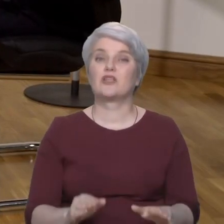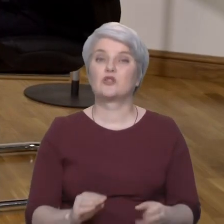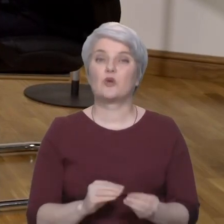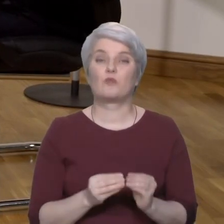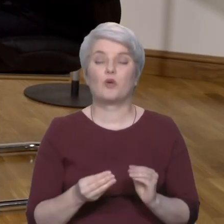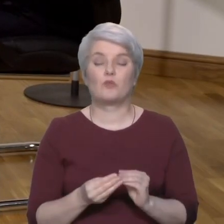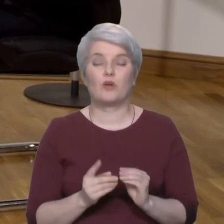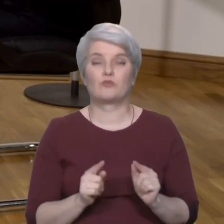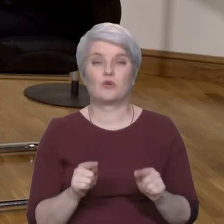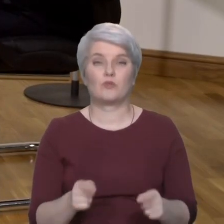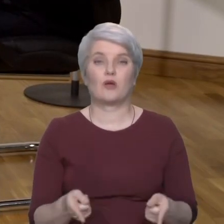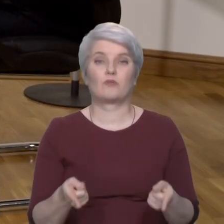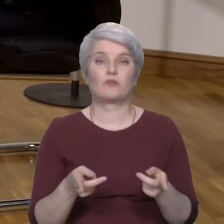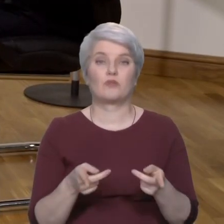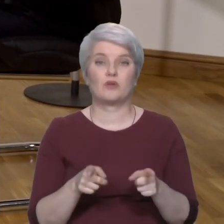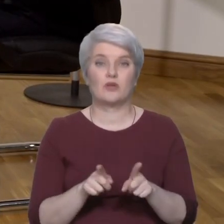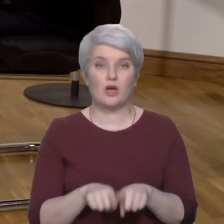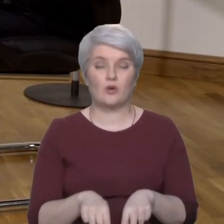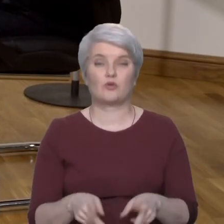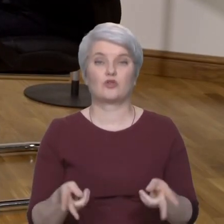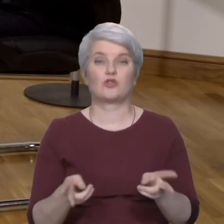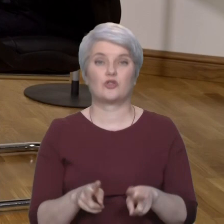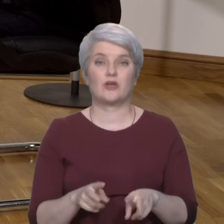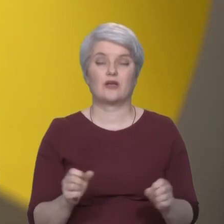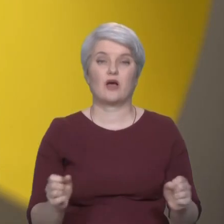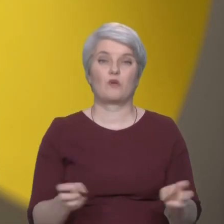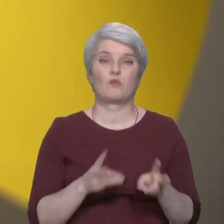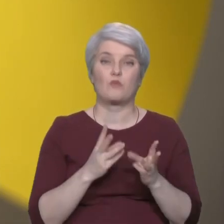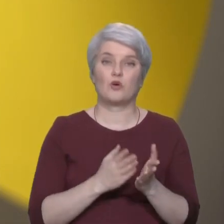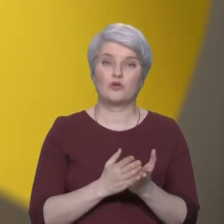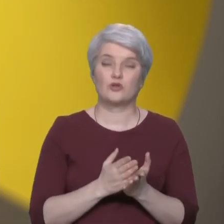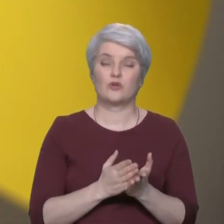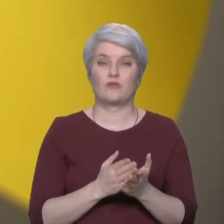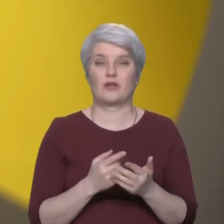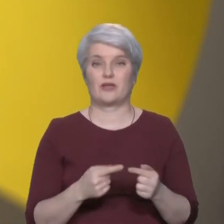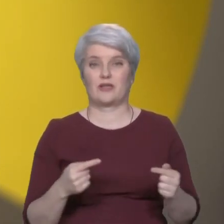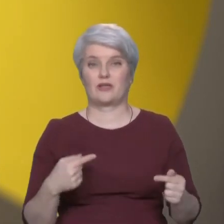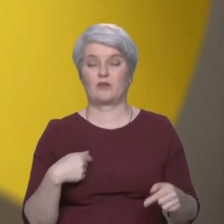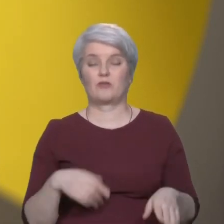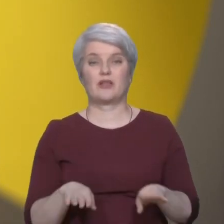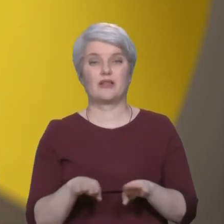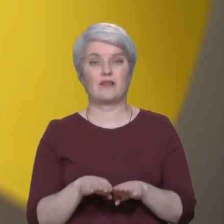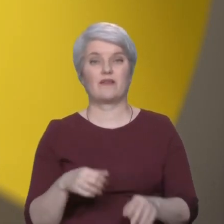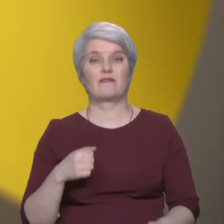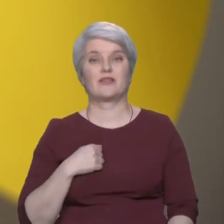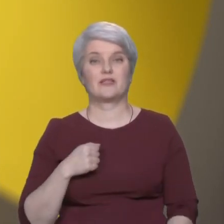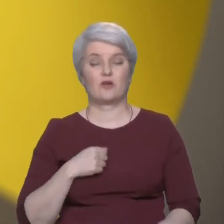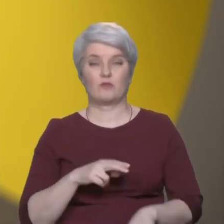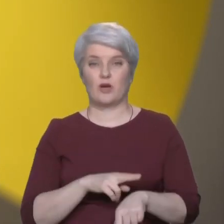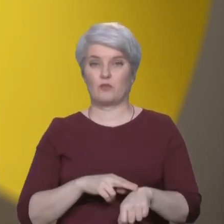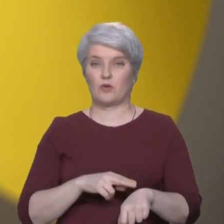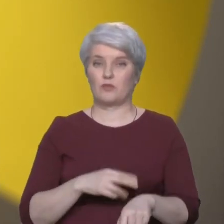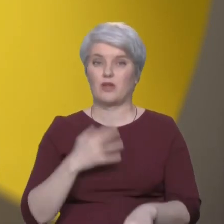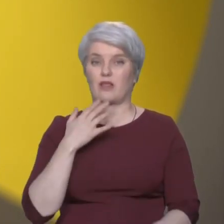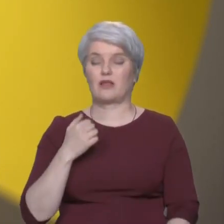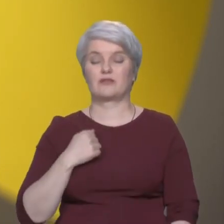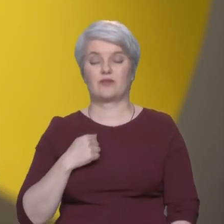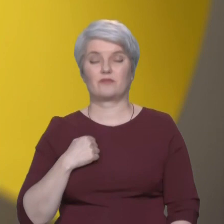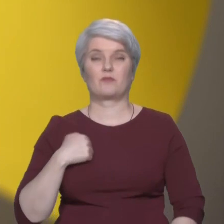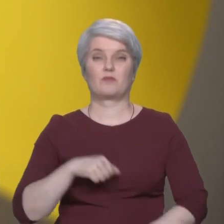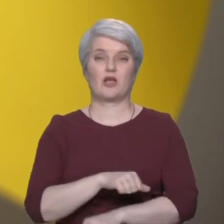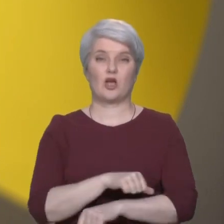також залишалися пожежники, рятувальники та інші? Ми на рівні з військовими, поліцейськими, нацгвардійцями,